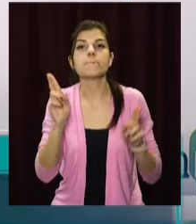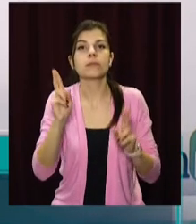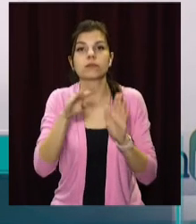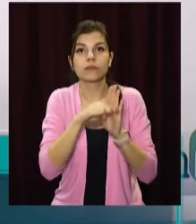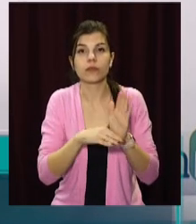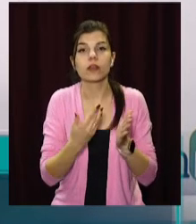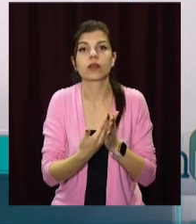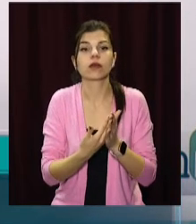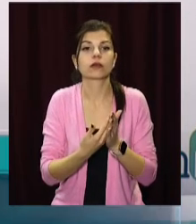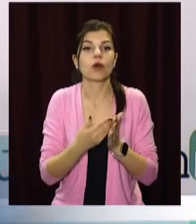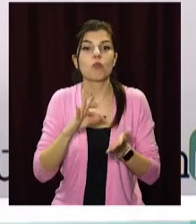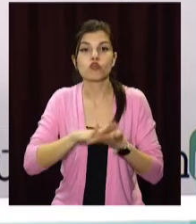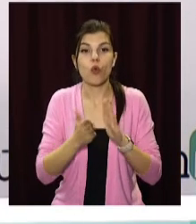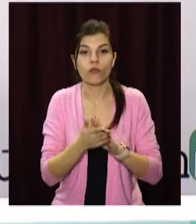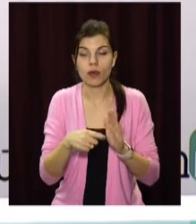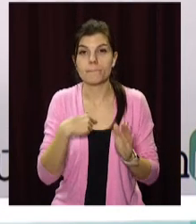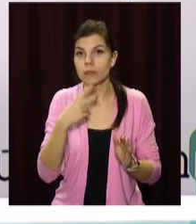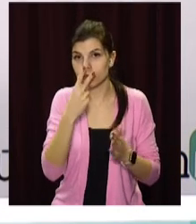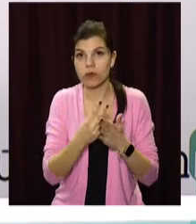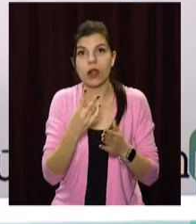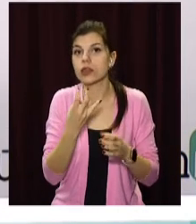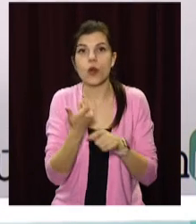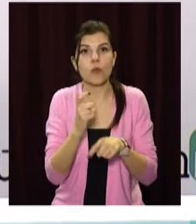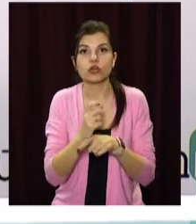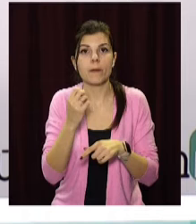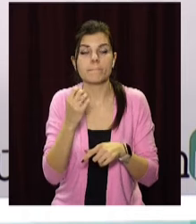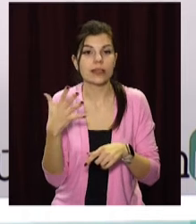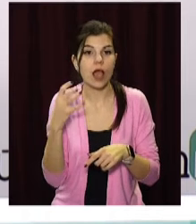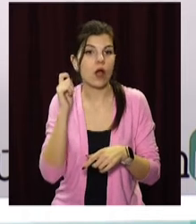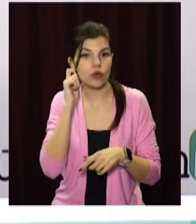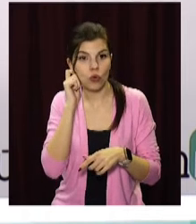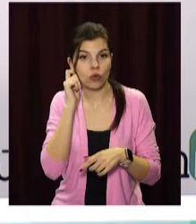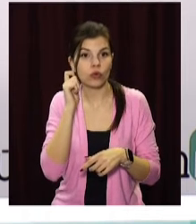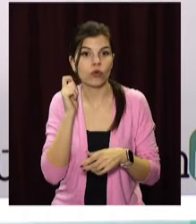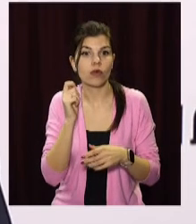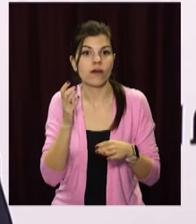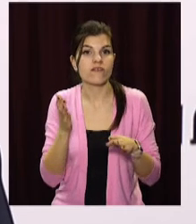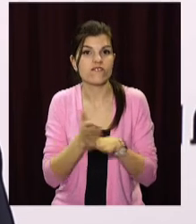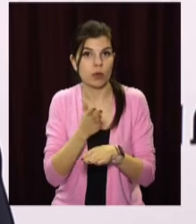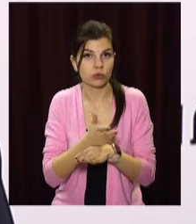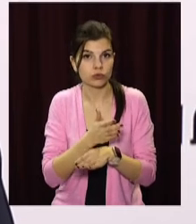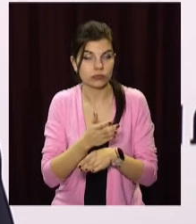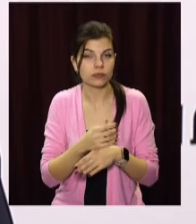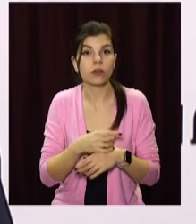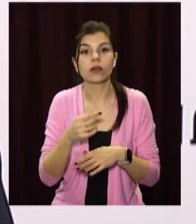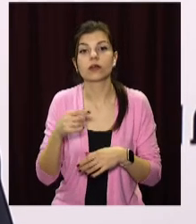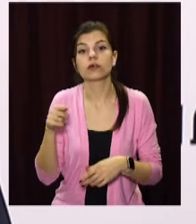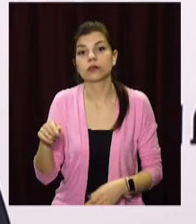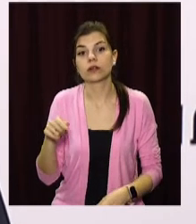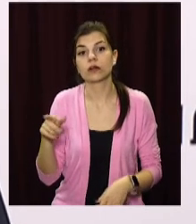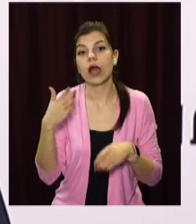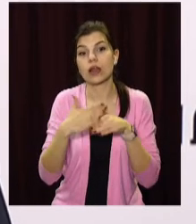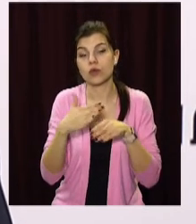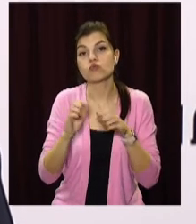виконання обов'язків за договором не повинні перевищити 15 років випуску. Одержувач може бути як за